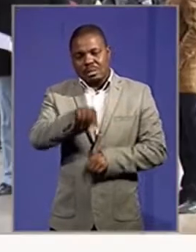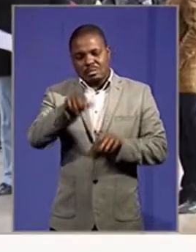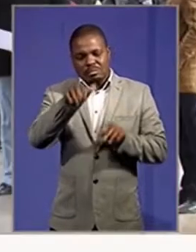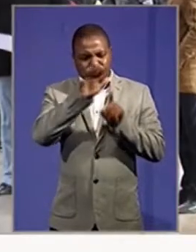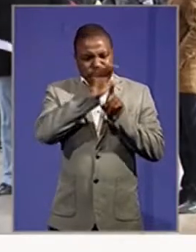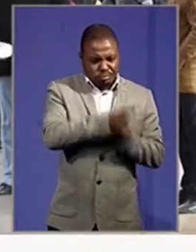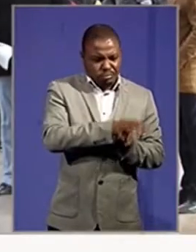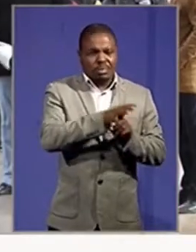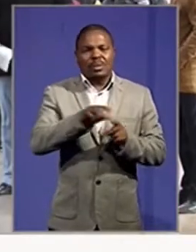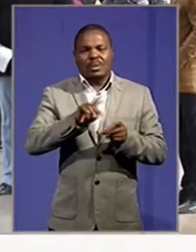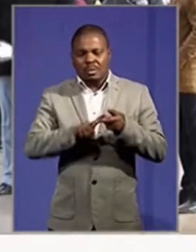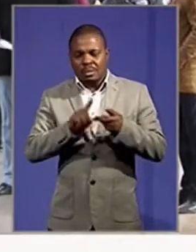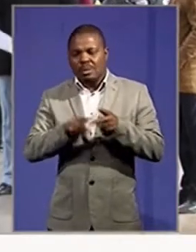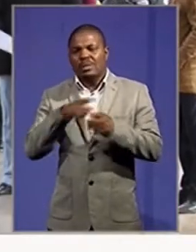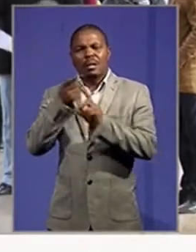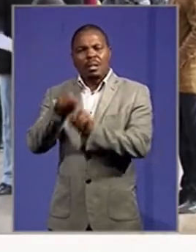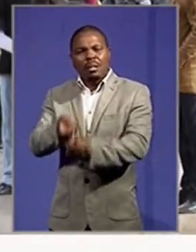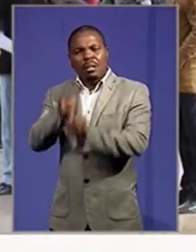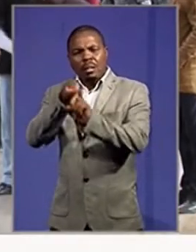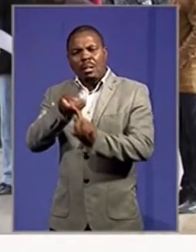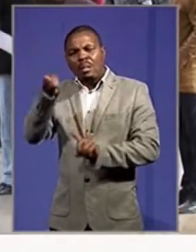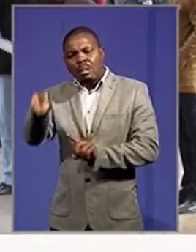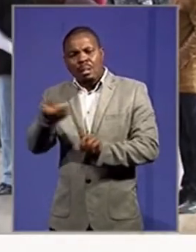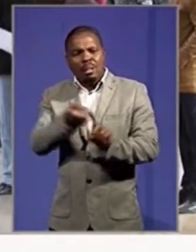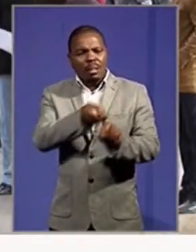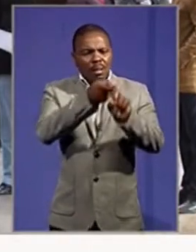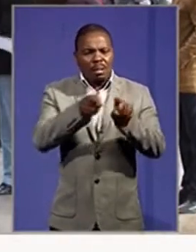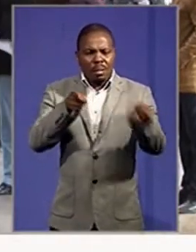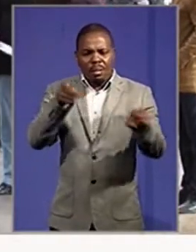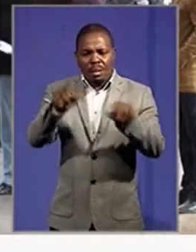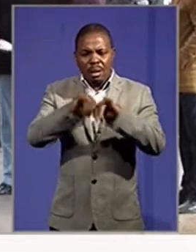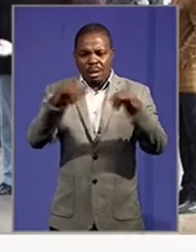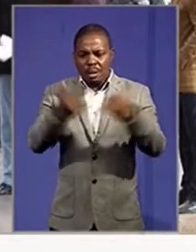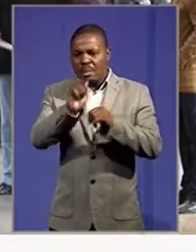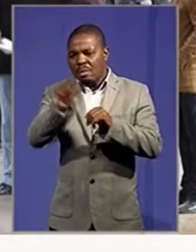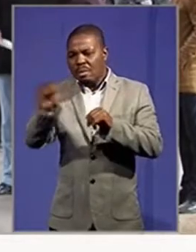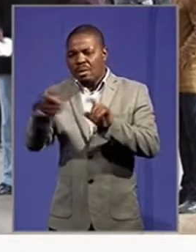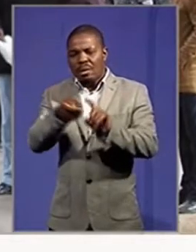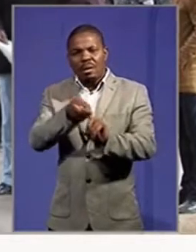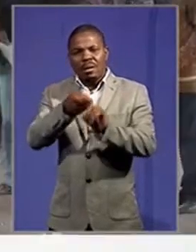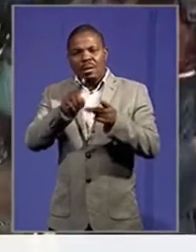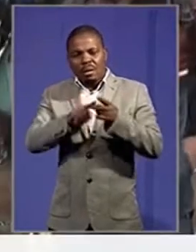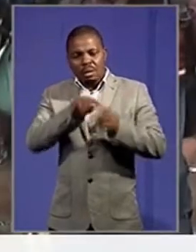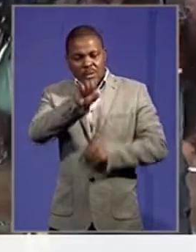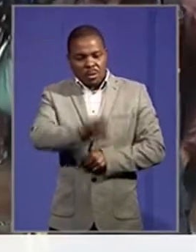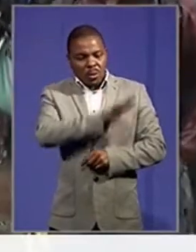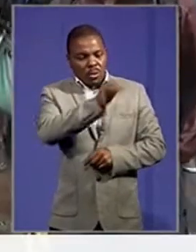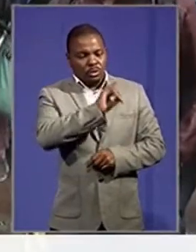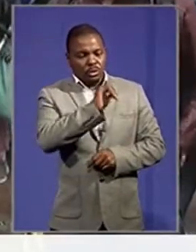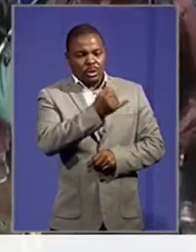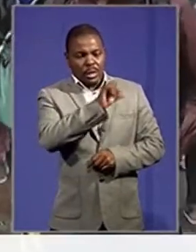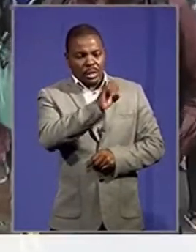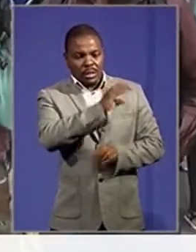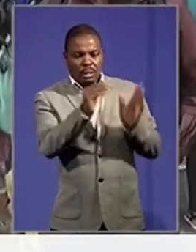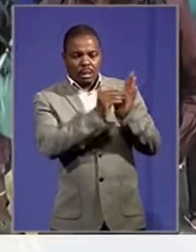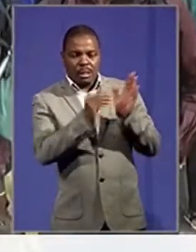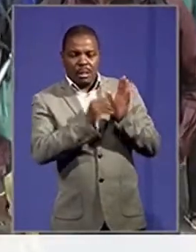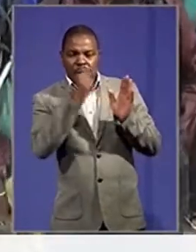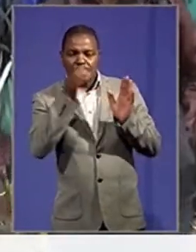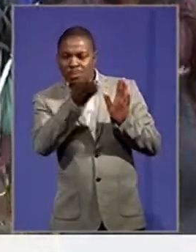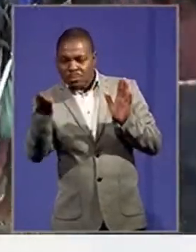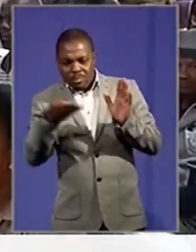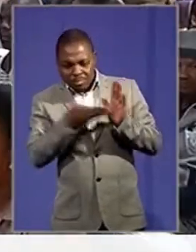hape ebile le dikotloqobelo tse ntse di etsala ka re dinaha tseo le di-company tse leng hore di batla di listed ka re ho Johannesburg Stock Exchange le South Africa